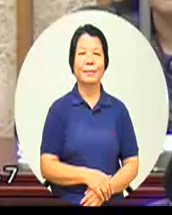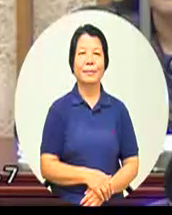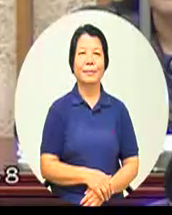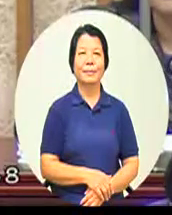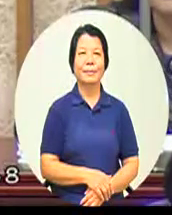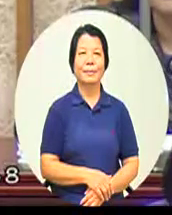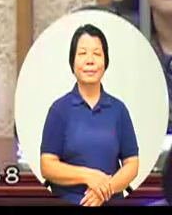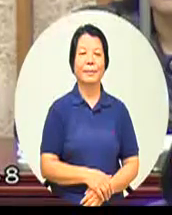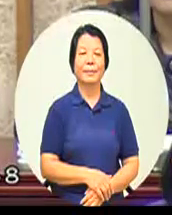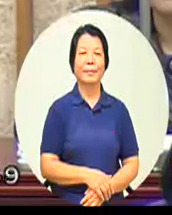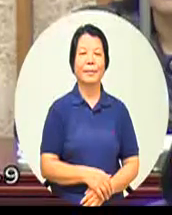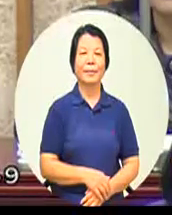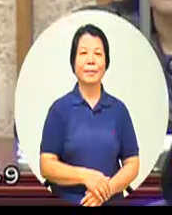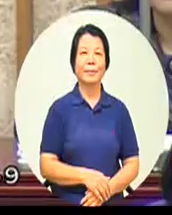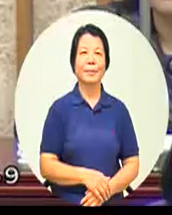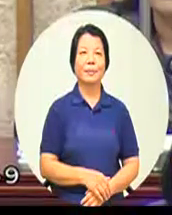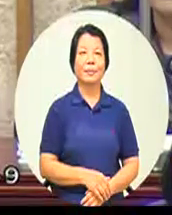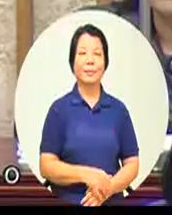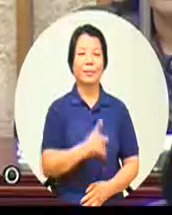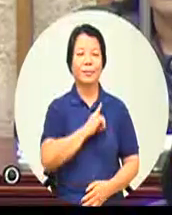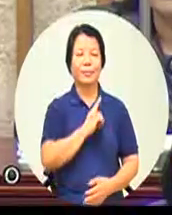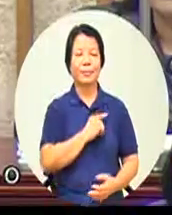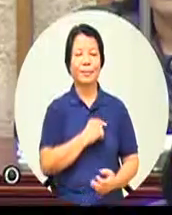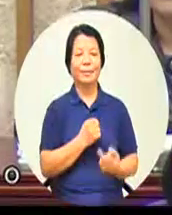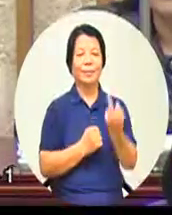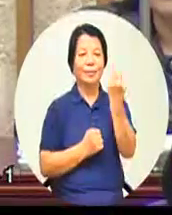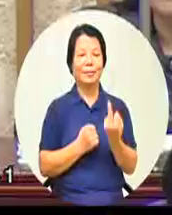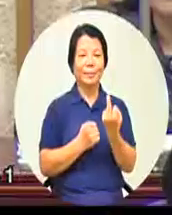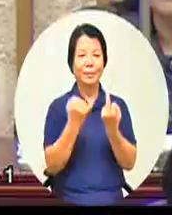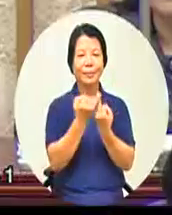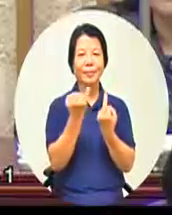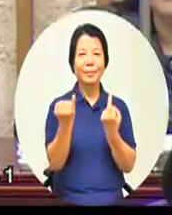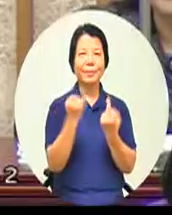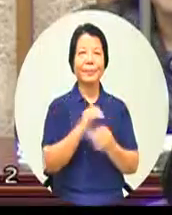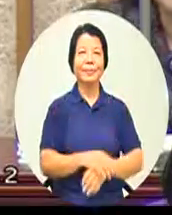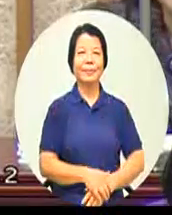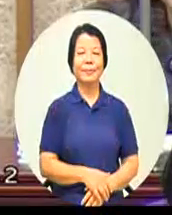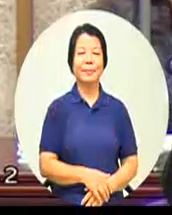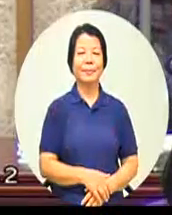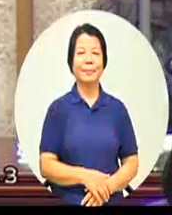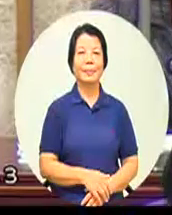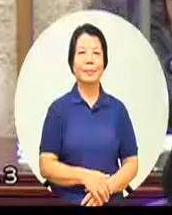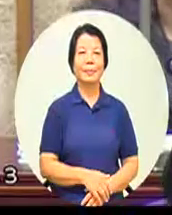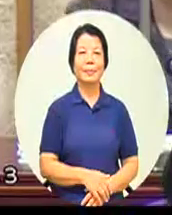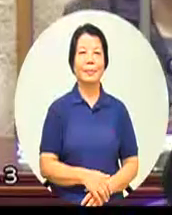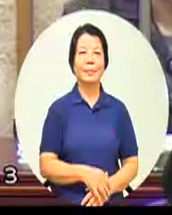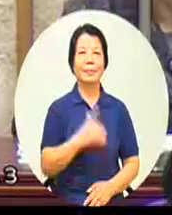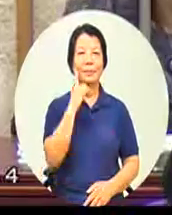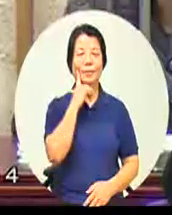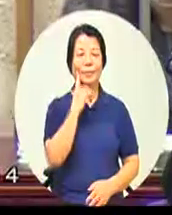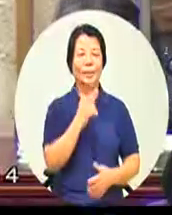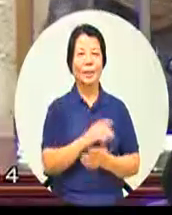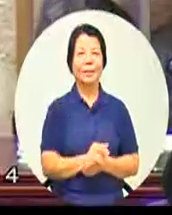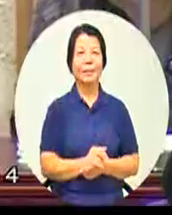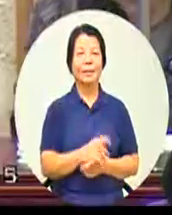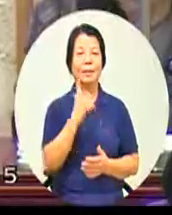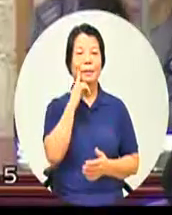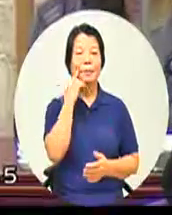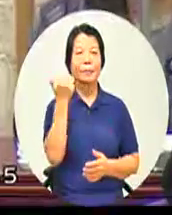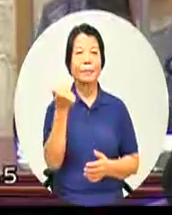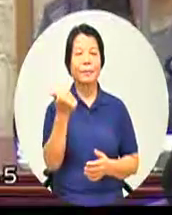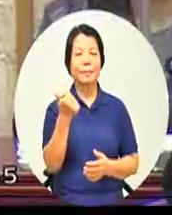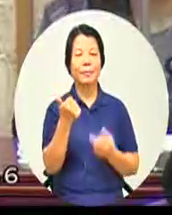兄弟的。 啊，兄弟的太太。 兄弟的太太。哦， 来啊，迄个阿伯咧？ 阿伯是爸爸的哥